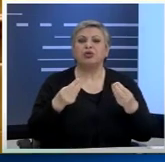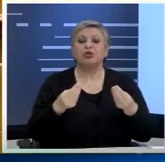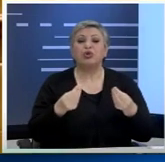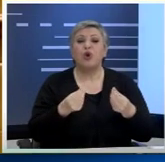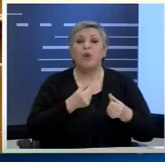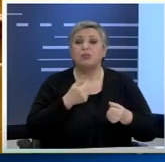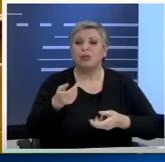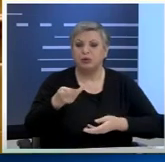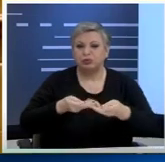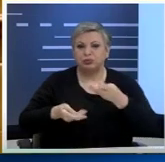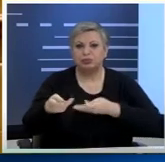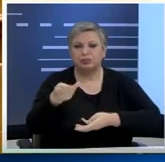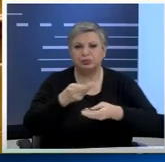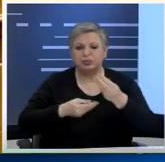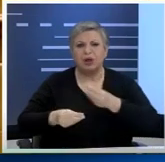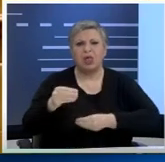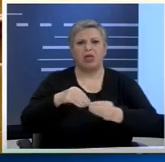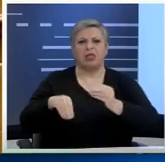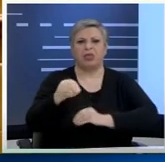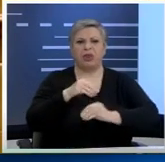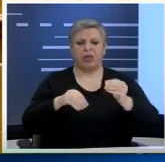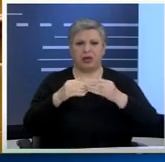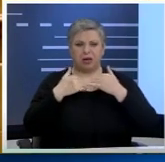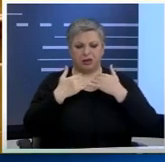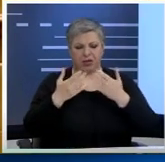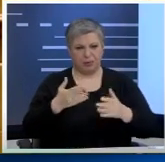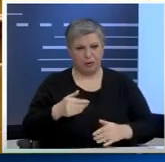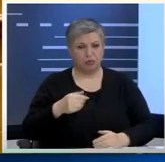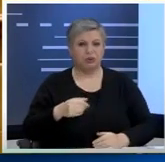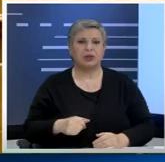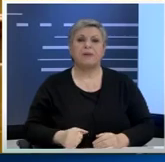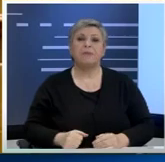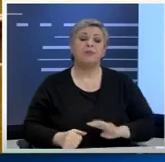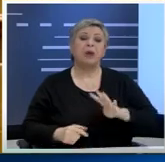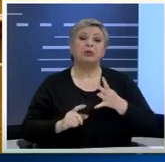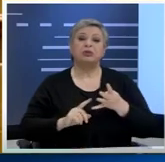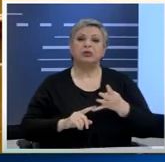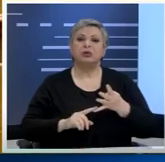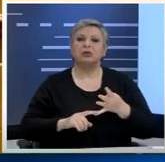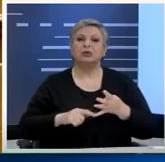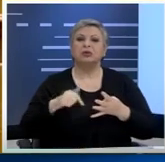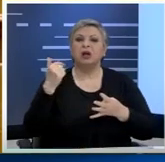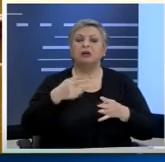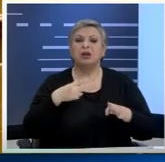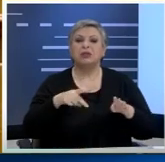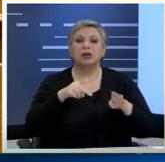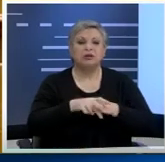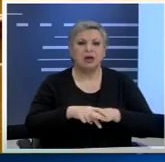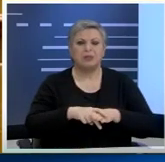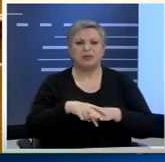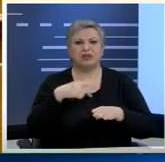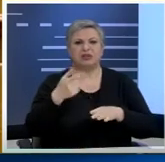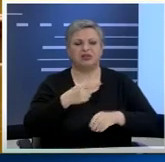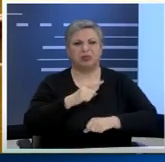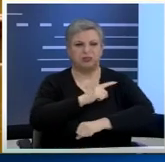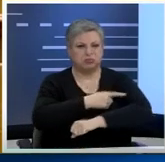και συναλλαγματική πολιτική. Τέταρτον, ήταν αντιμέτωπη με ένα ευάλωτο τραπεζικό σύστημα.